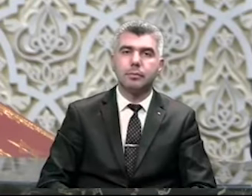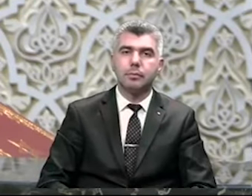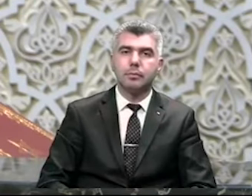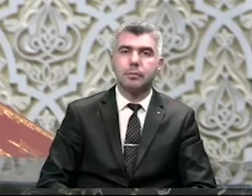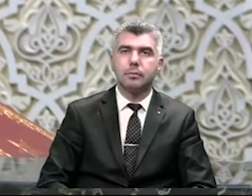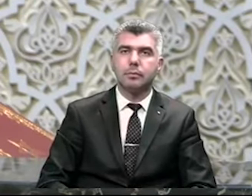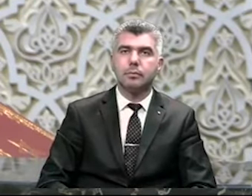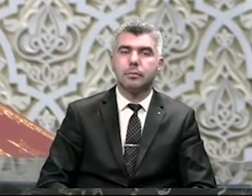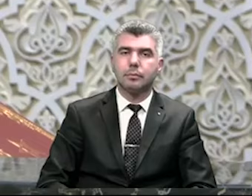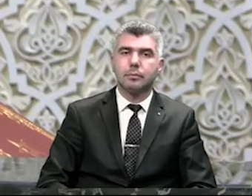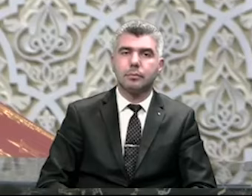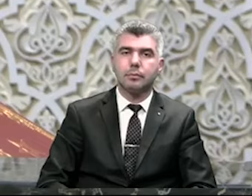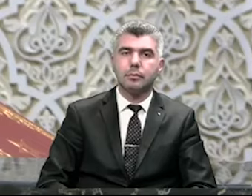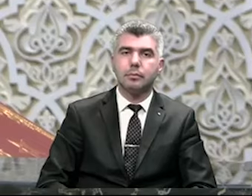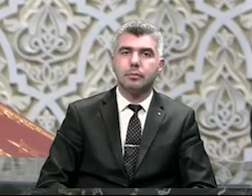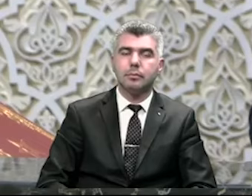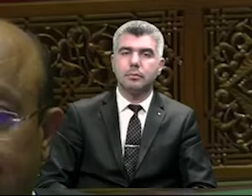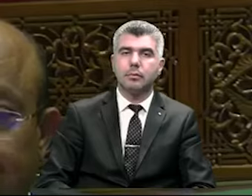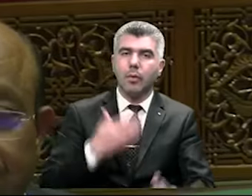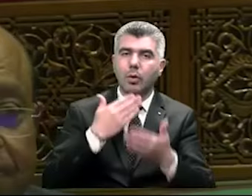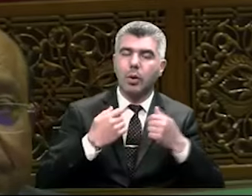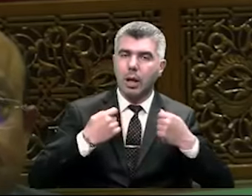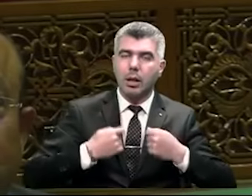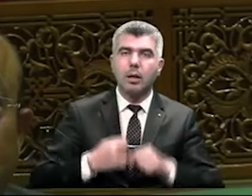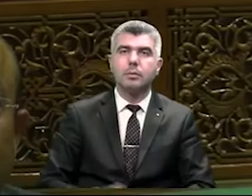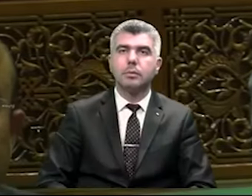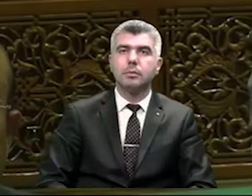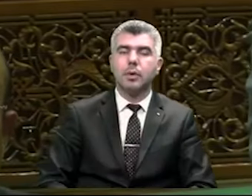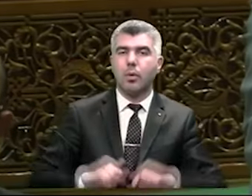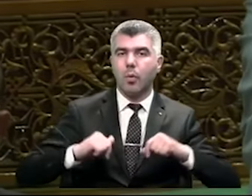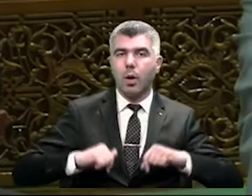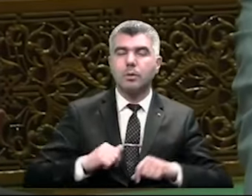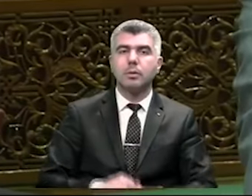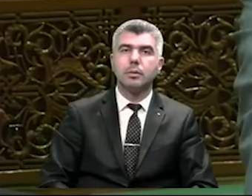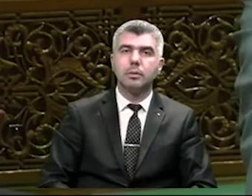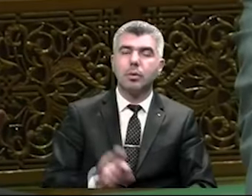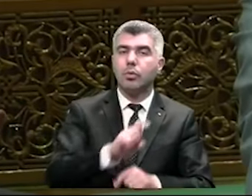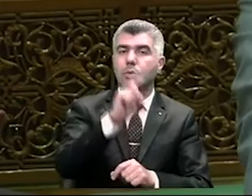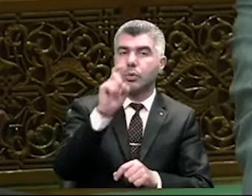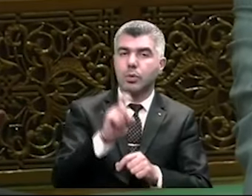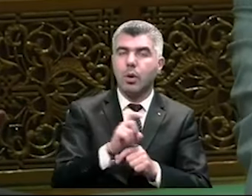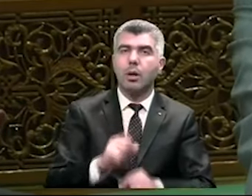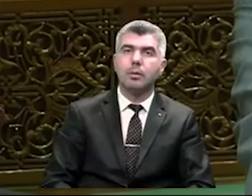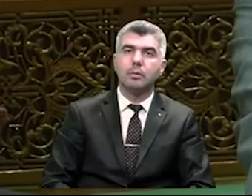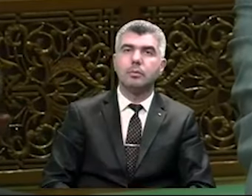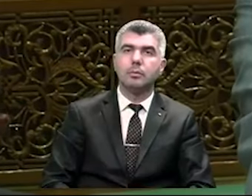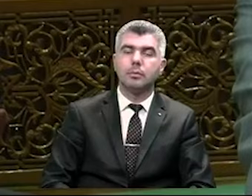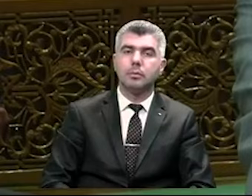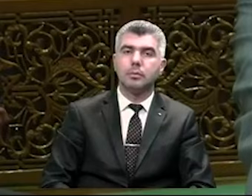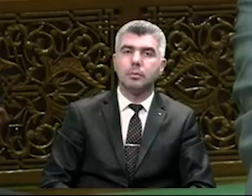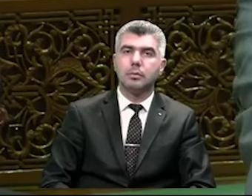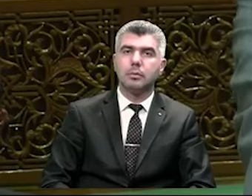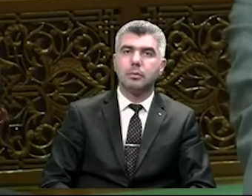تفضل السي كمال تفضل شكرا السيد الرئيس المحترم السيد الوزير المحترم نسائلكم على الاجراءات